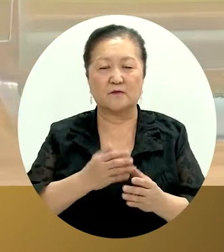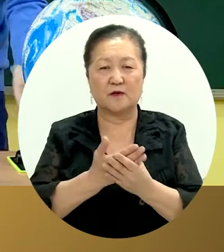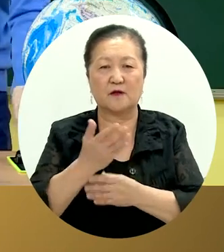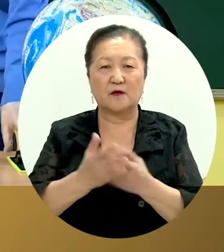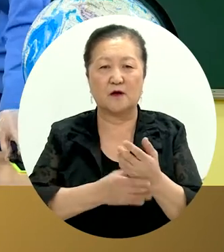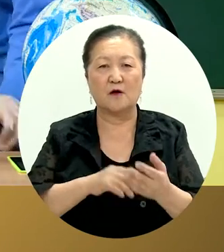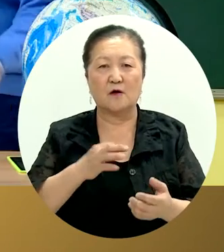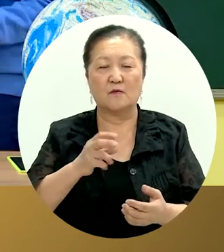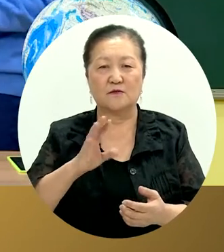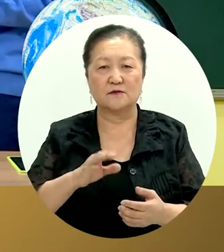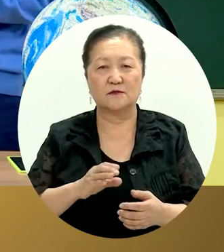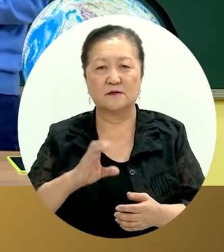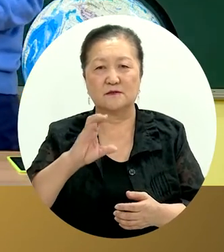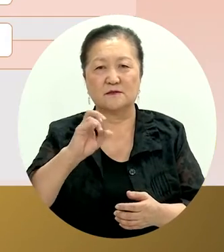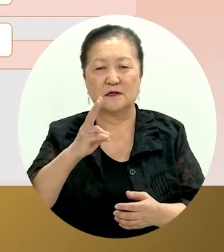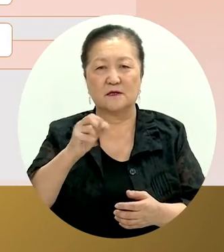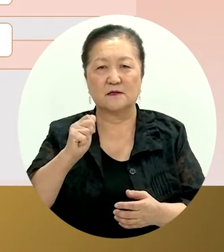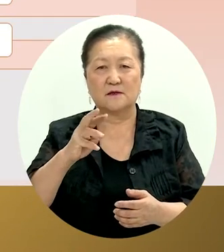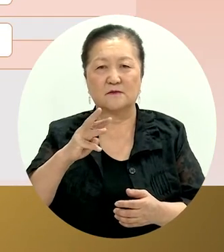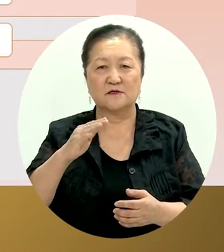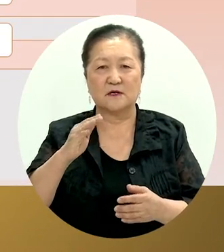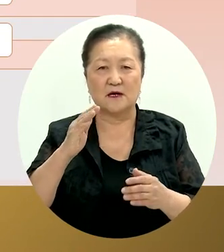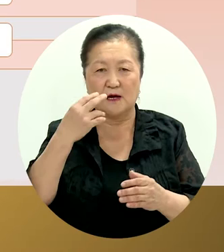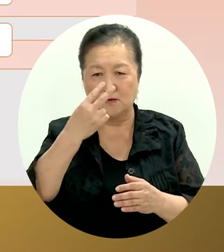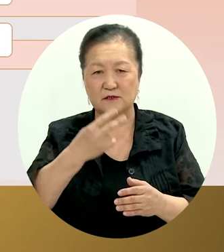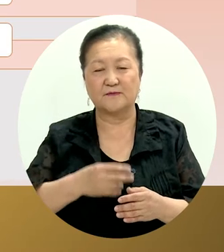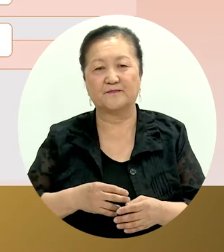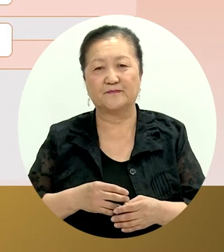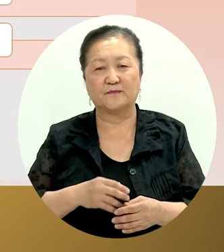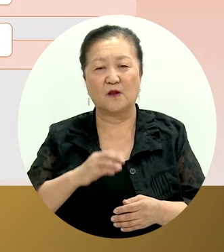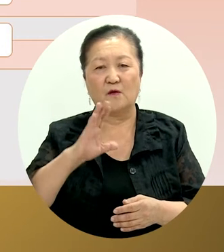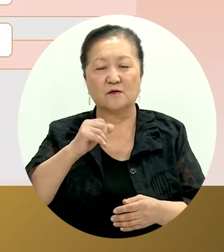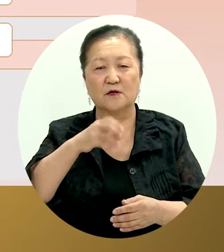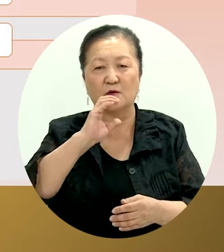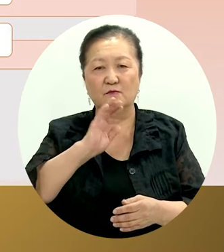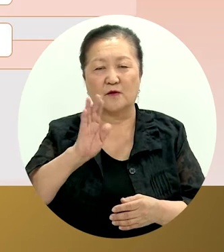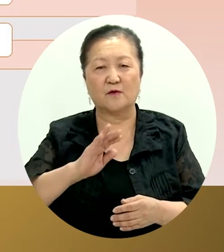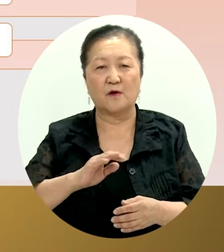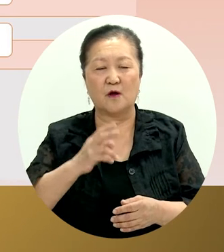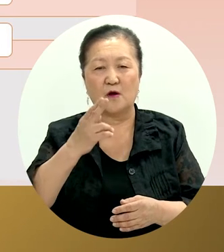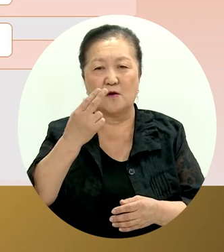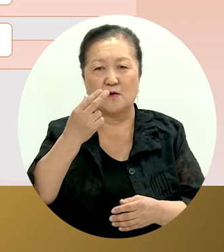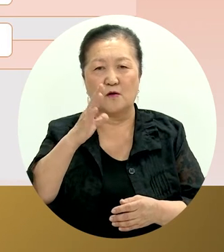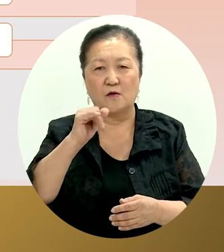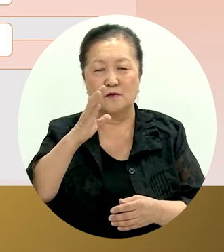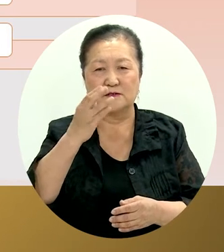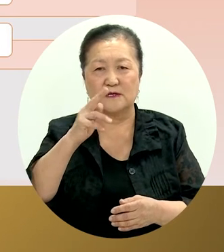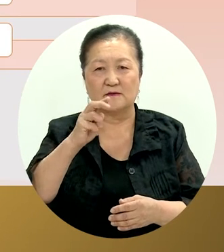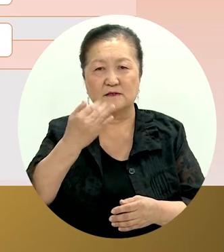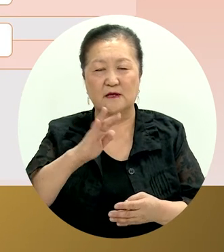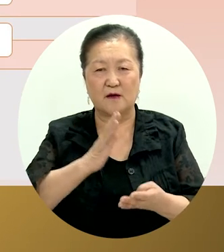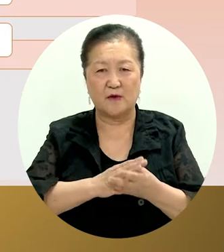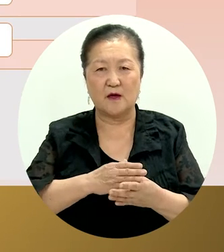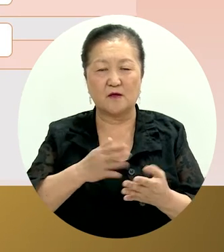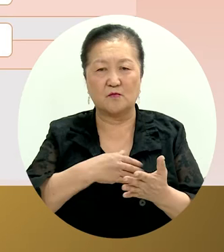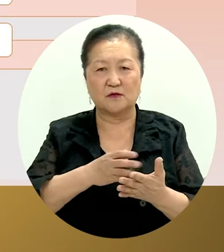даа. За санамж байгаа. Санамжаа бүгдээ харъя. За усыг амсч болохгүй. Ус давстай байх, будагтай байх. Тийм учраас